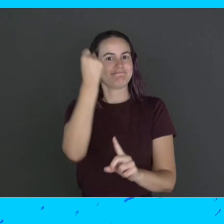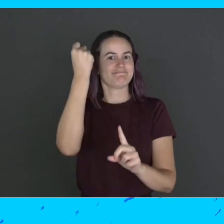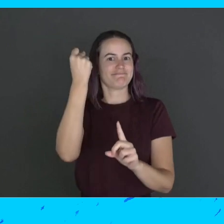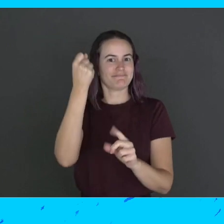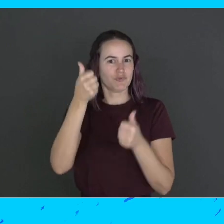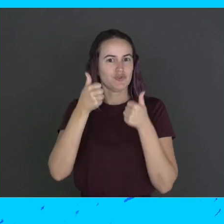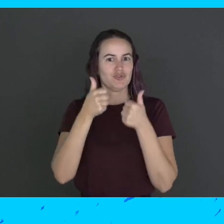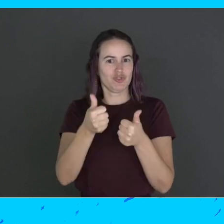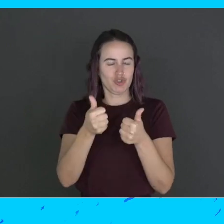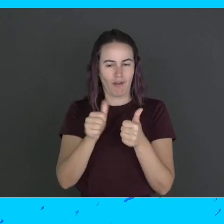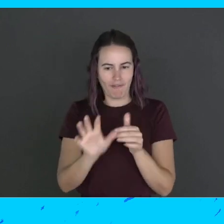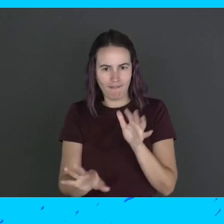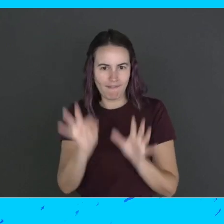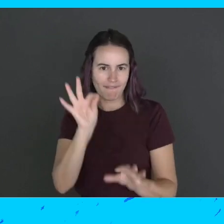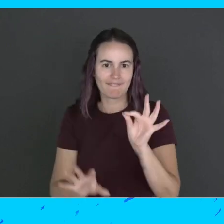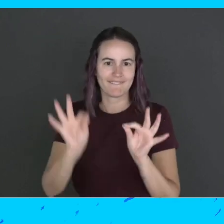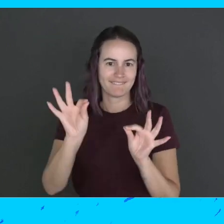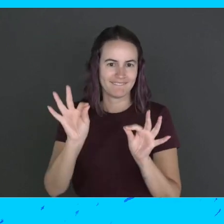résultats. Merci Lilibeth.